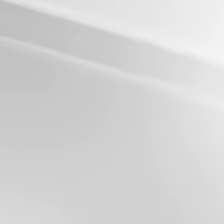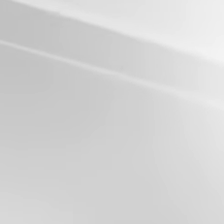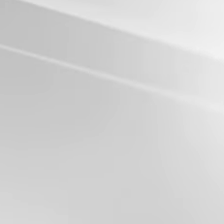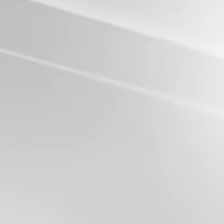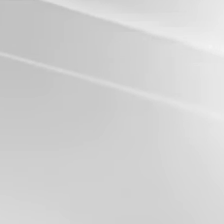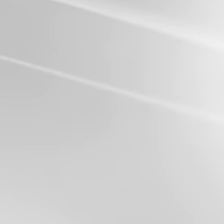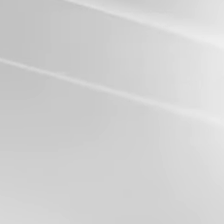televīzija